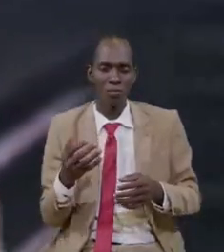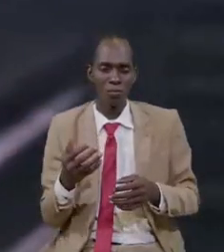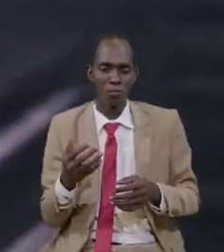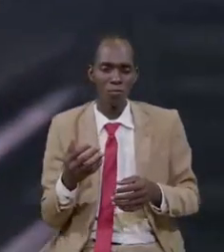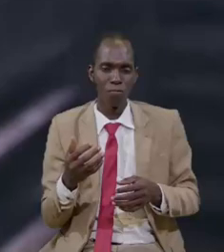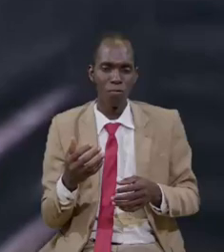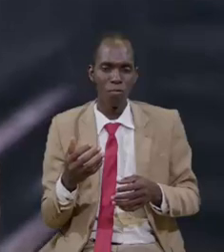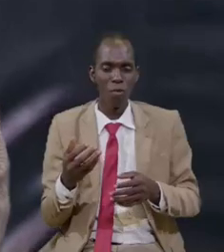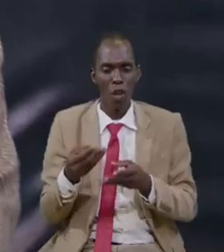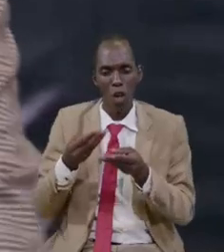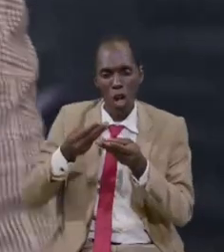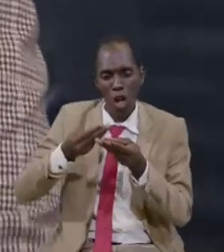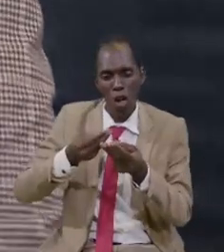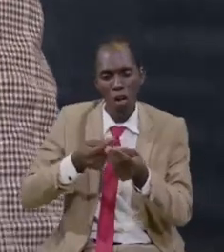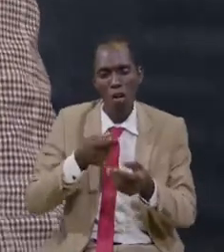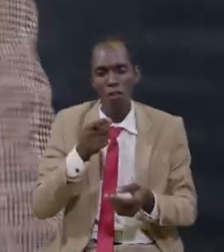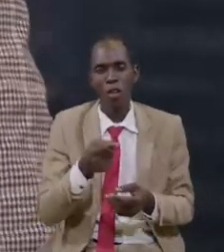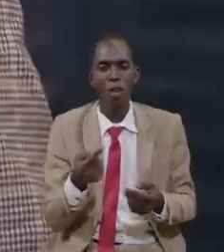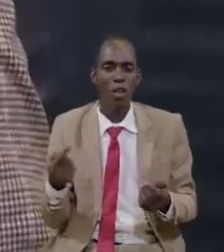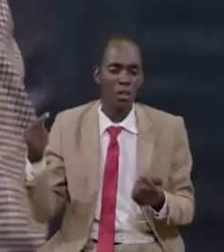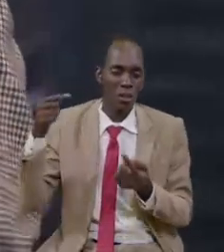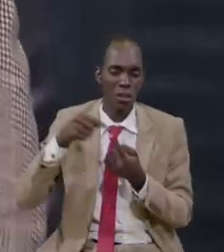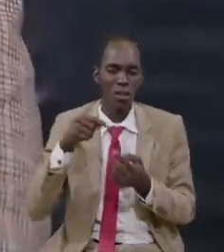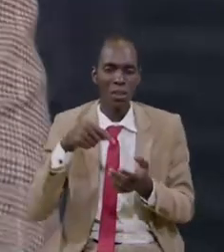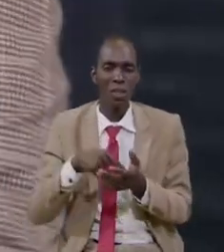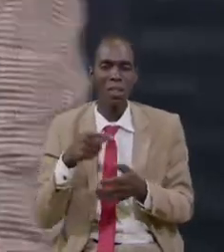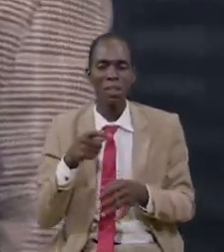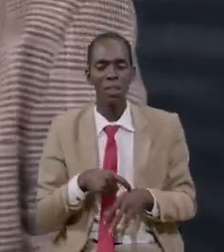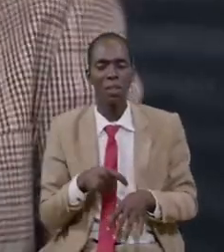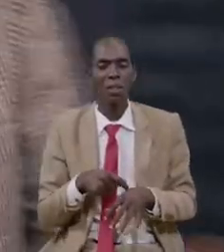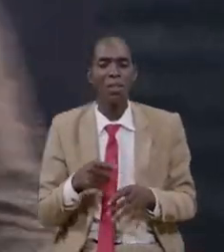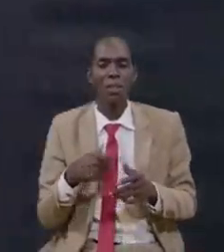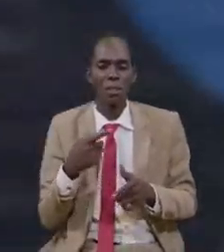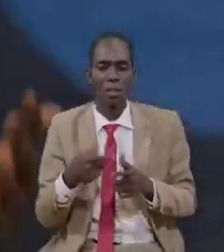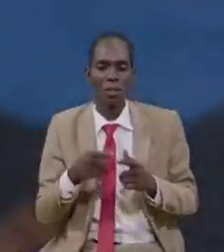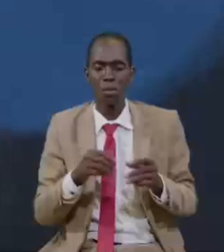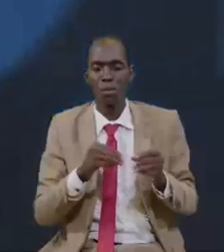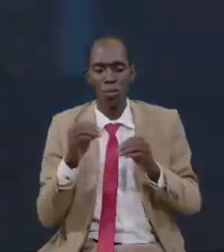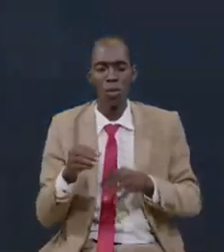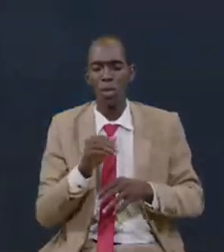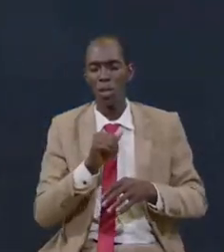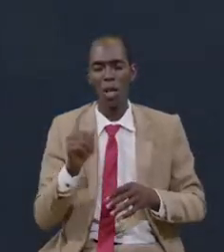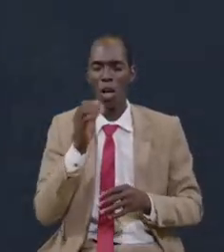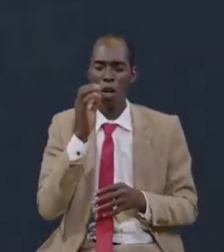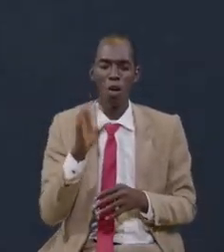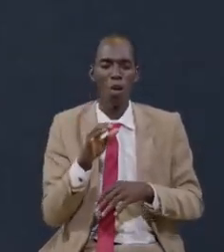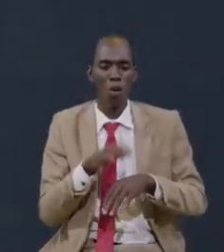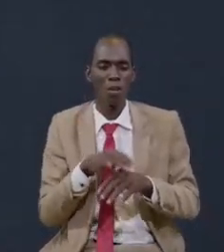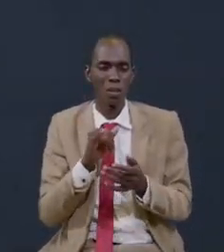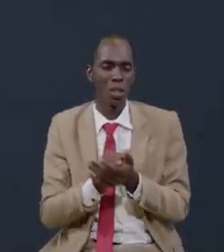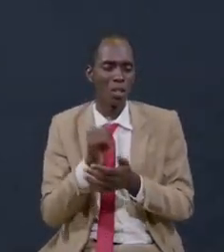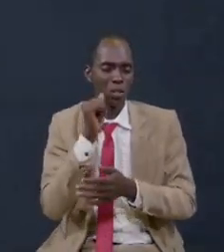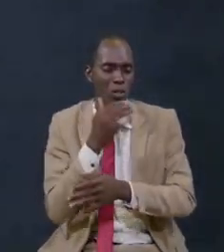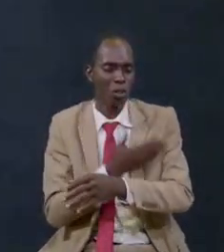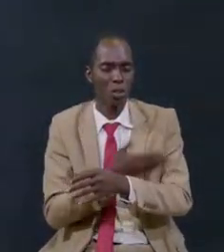je t'ai nourri jusqu'à ce temps. Et elle a placé malédiction sur cette fille. Les malédictions viennent des